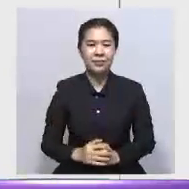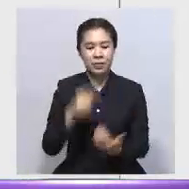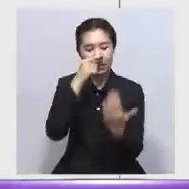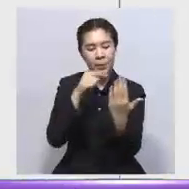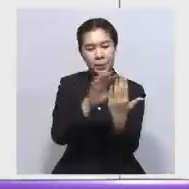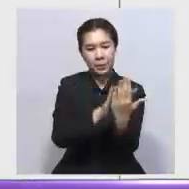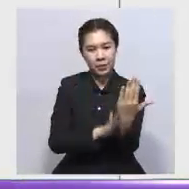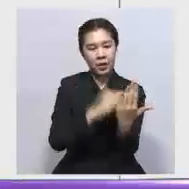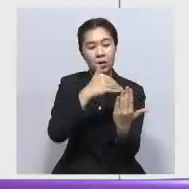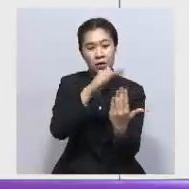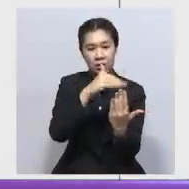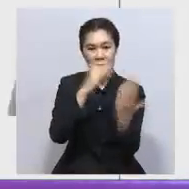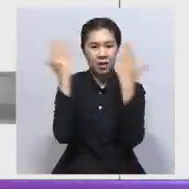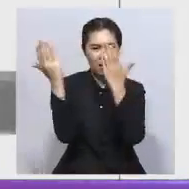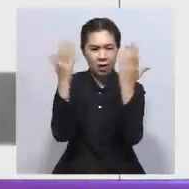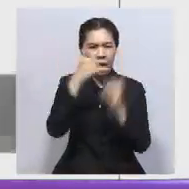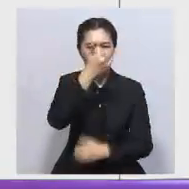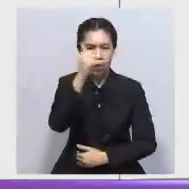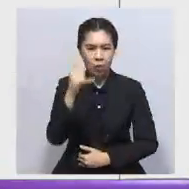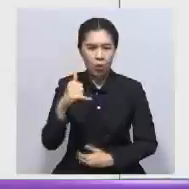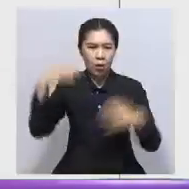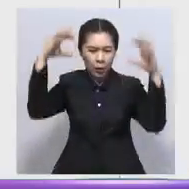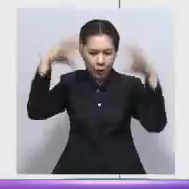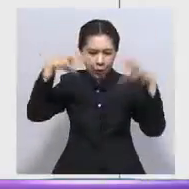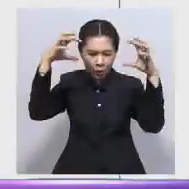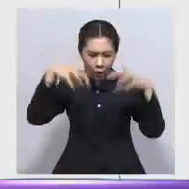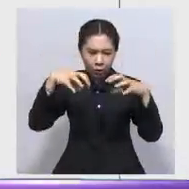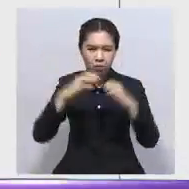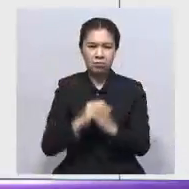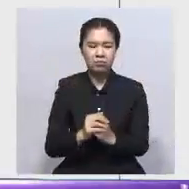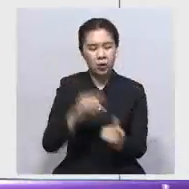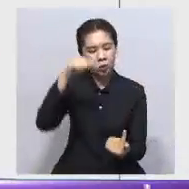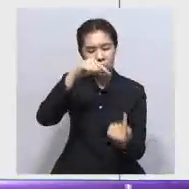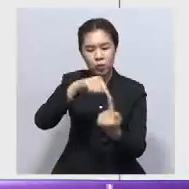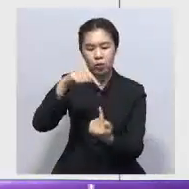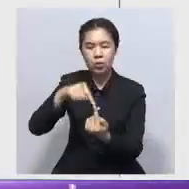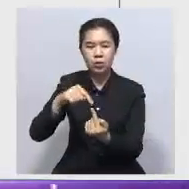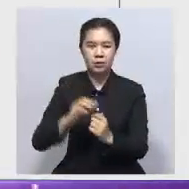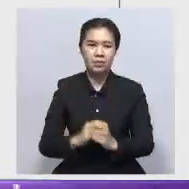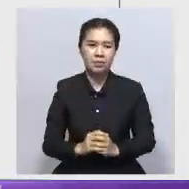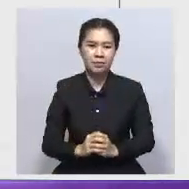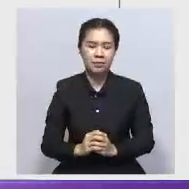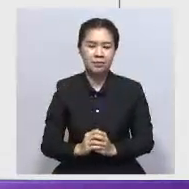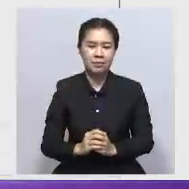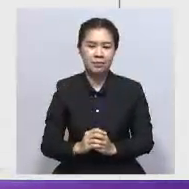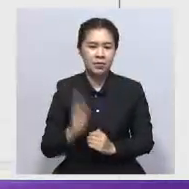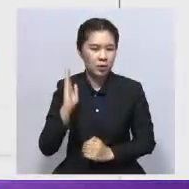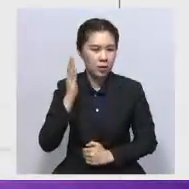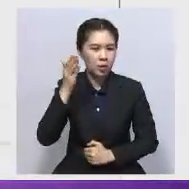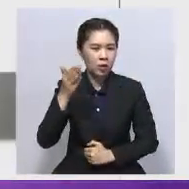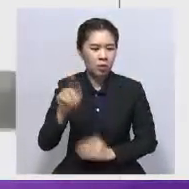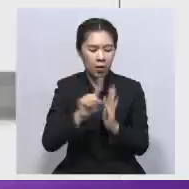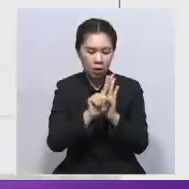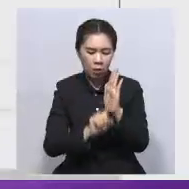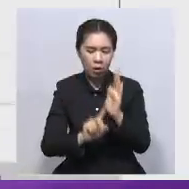เทศไทยตอนบนจะมีอากาศแปรปรวนโดยมีพายุฝนฟ้าคะนองและลมกระโชกแรงได้บางพื้นที่ในระยะแรกหลังจากนั้นค่ะอุณหภูมิจะลด